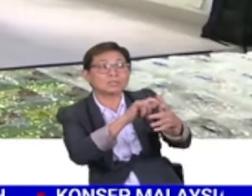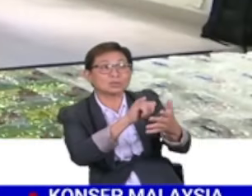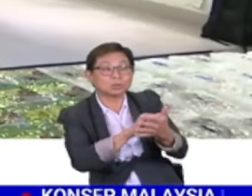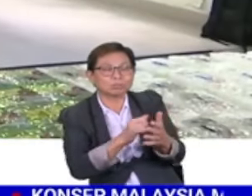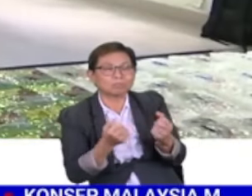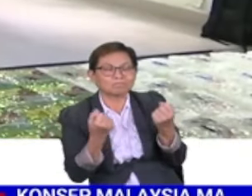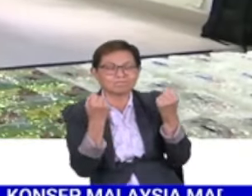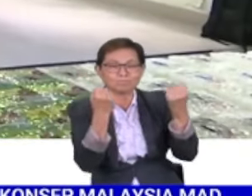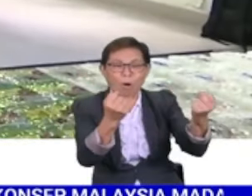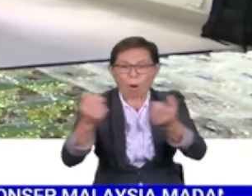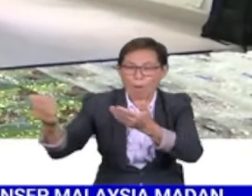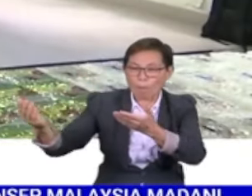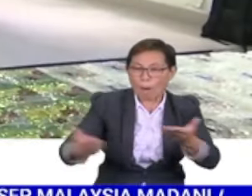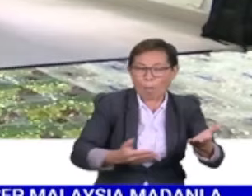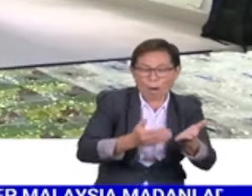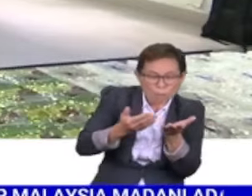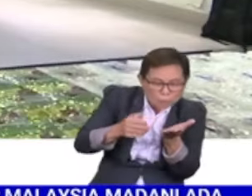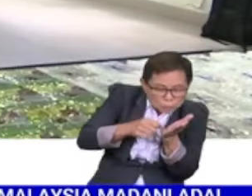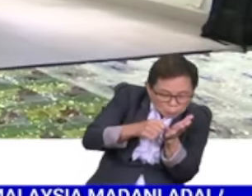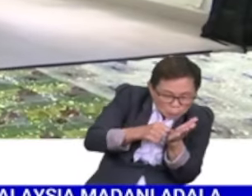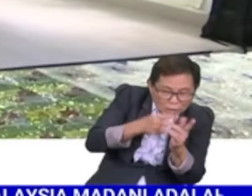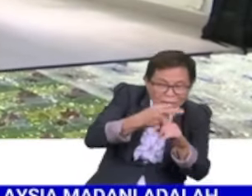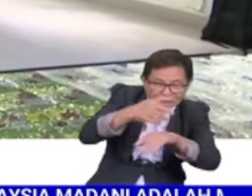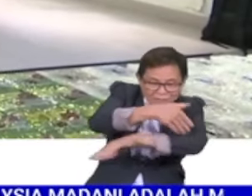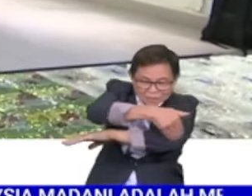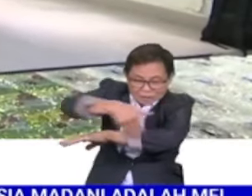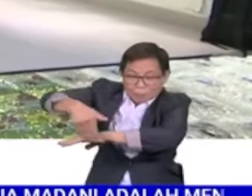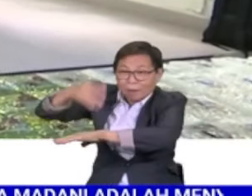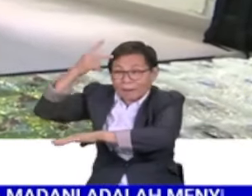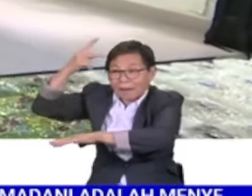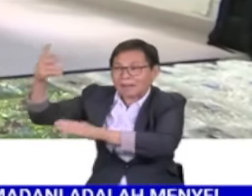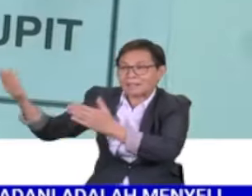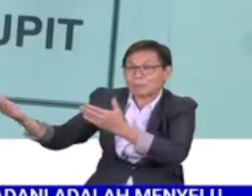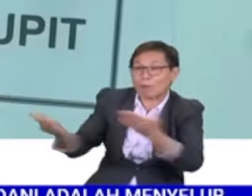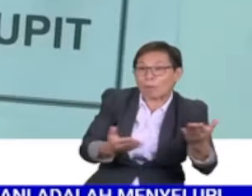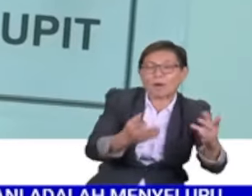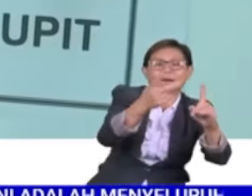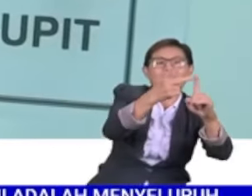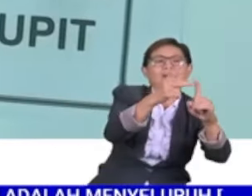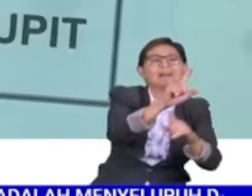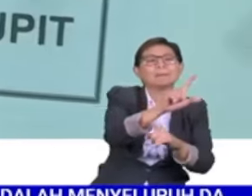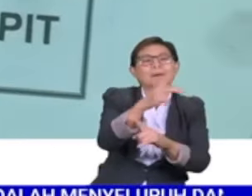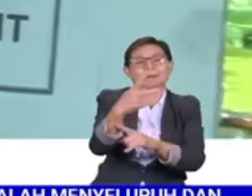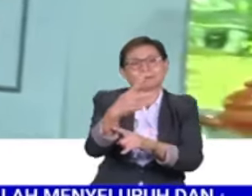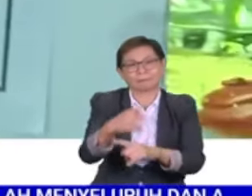dalam perjalanan membawa bekalan dadah dari sempadan Kelantan ke Lembah Klang.